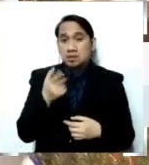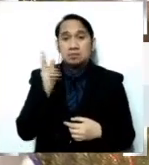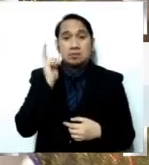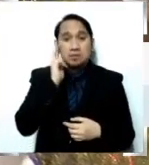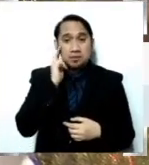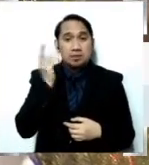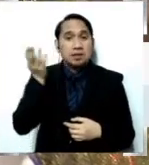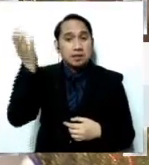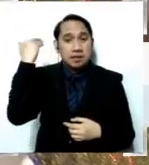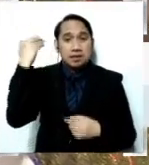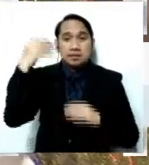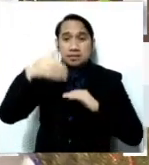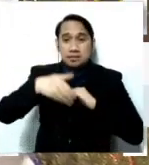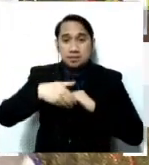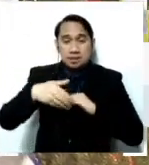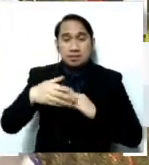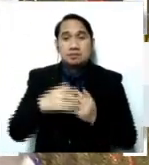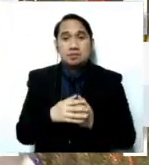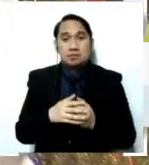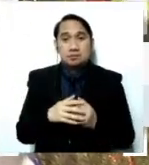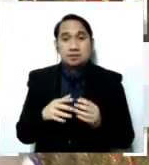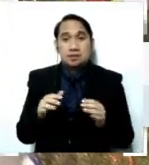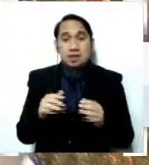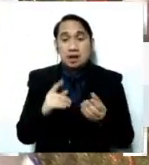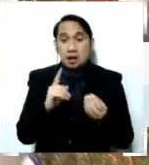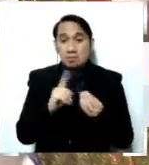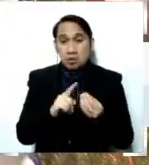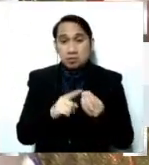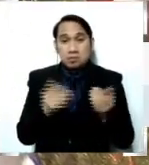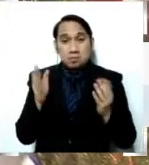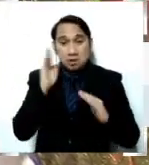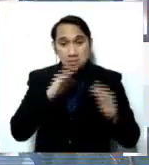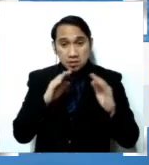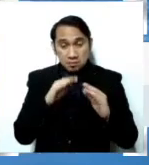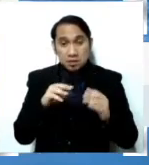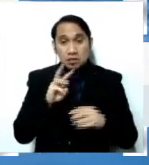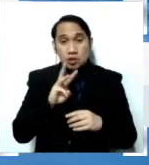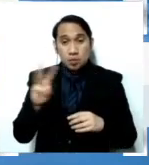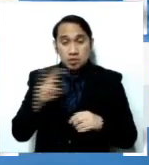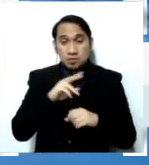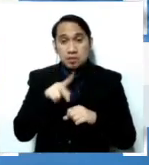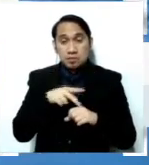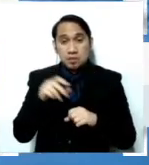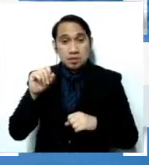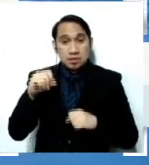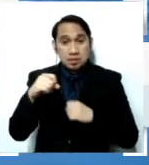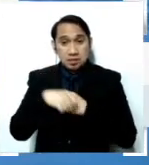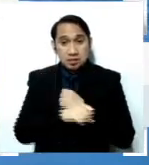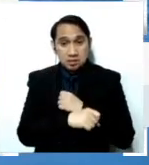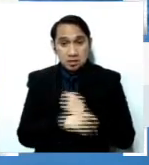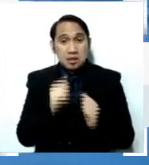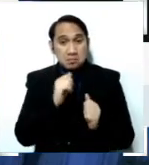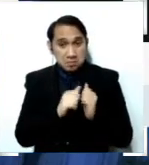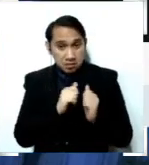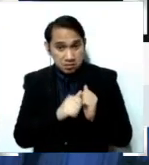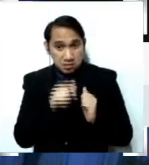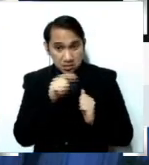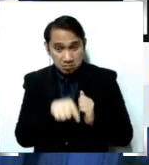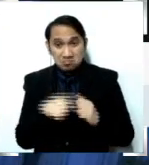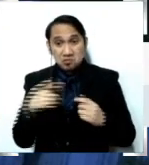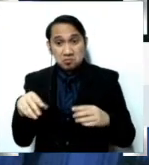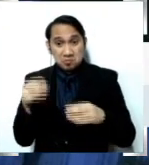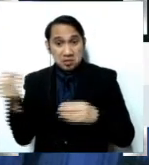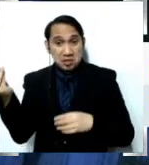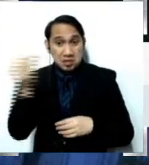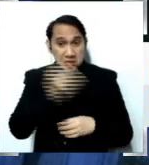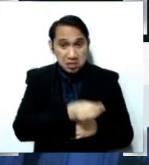sa isyu ng West Philippine Sea. Dati nang tanong ng ilan, teritoryo ba ang kapalit ng bakunang donasyon ng China? Hindi po